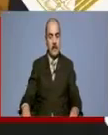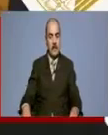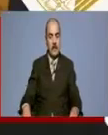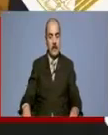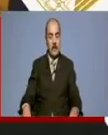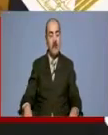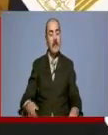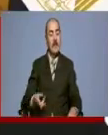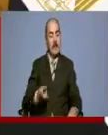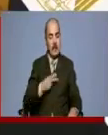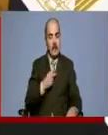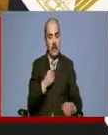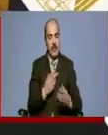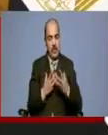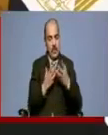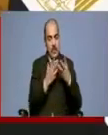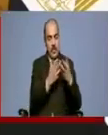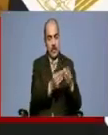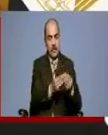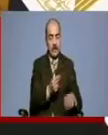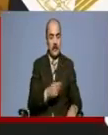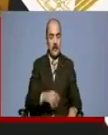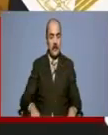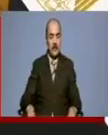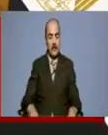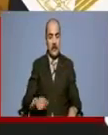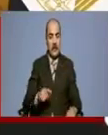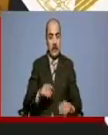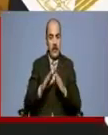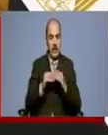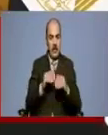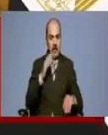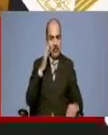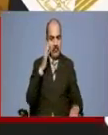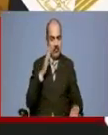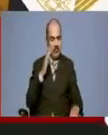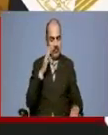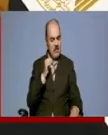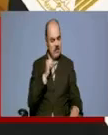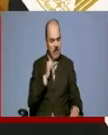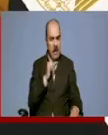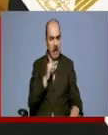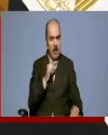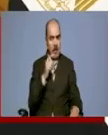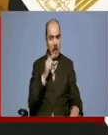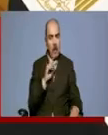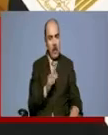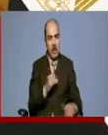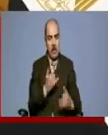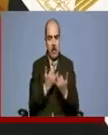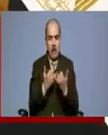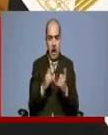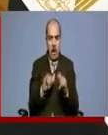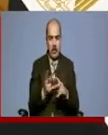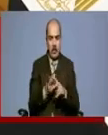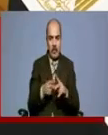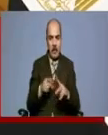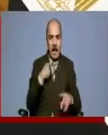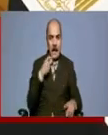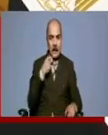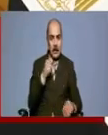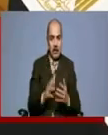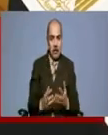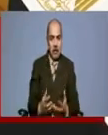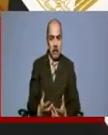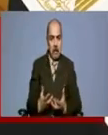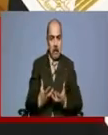موجود مصر متصدره بشكل كبير من بدايه الازمه وطول القضيه الفلسطينيه مصر من اوائل الدول القصه اكبر من